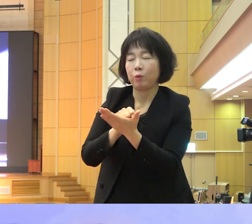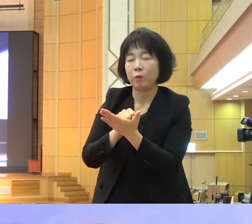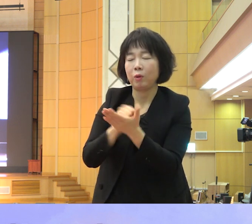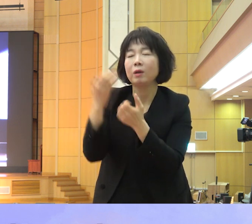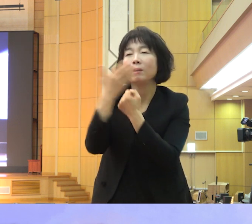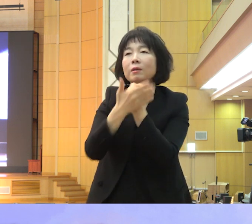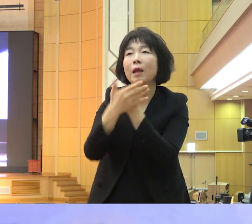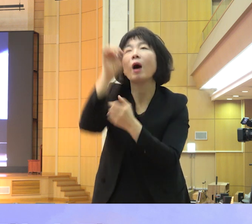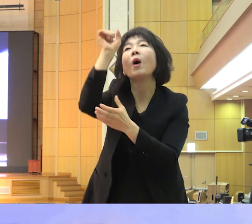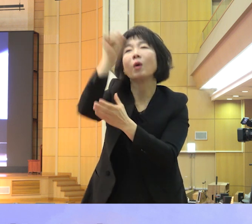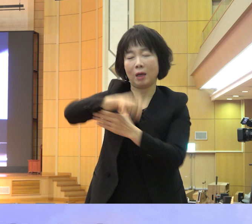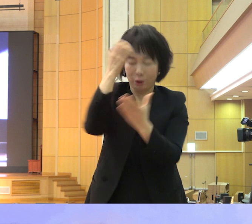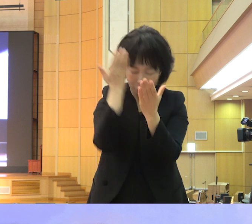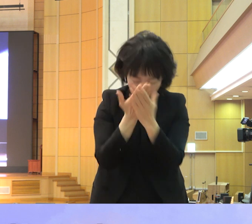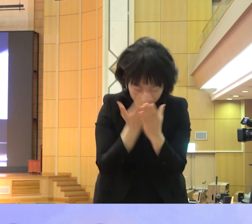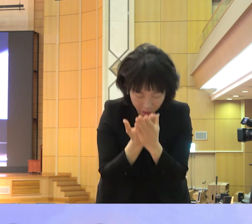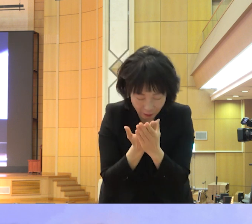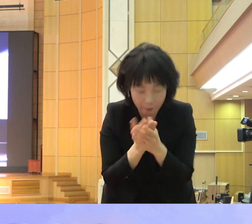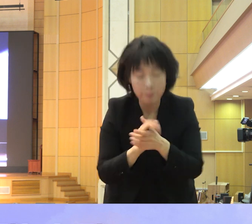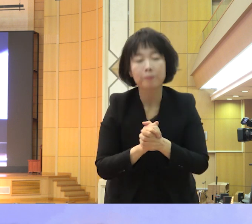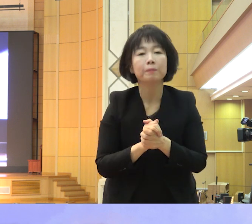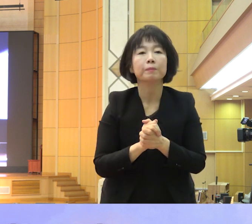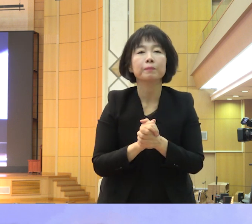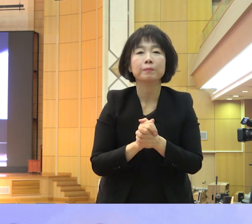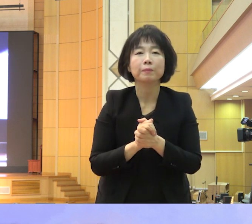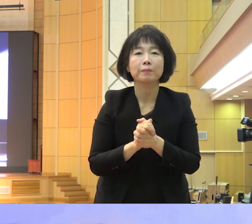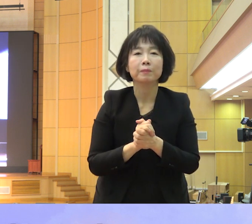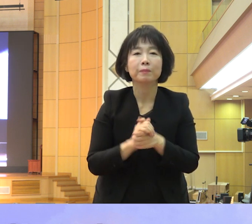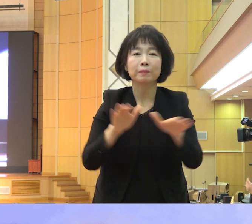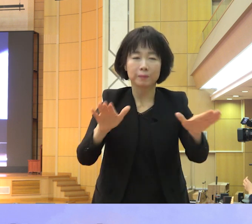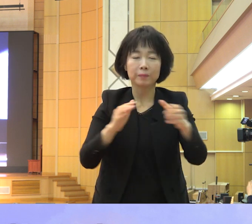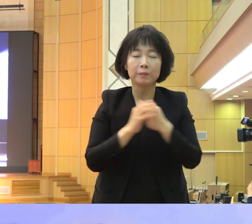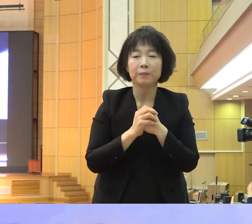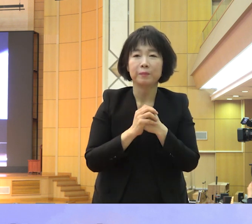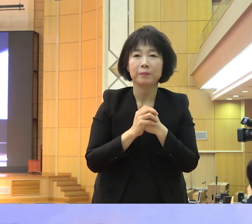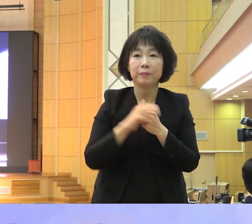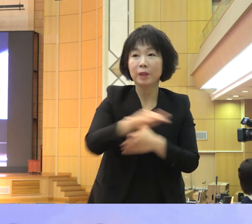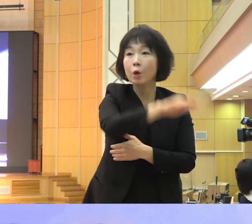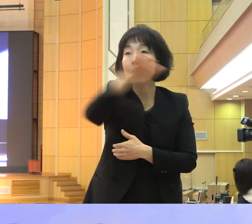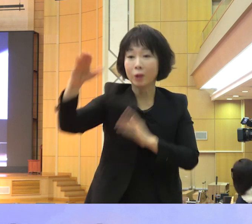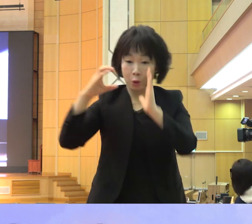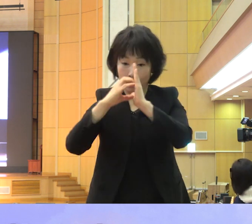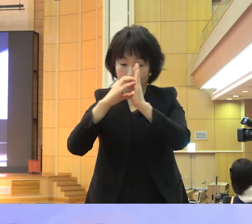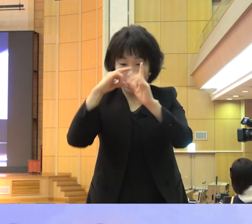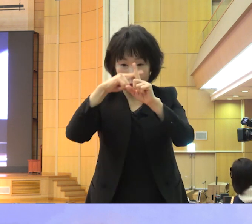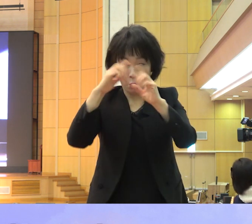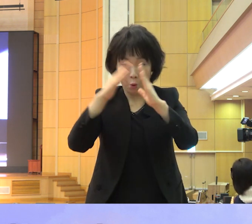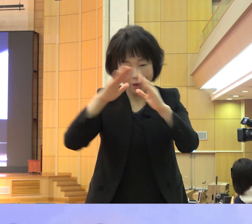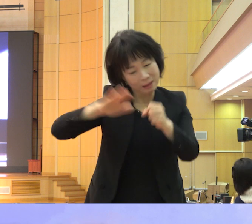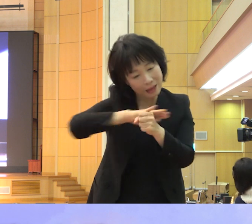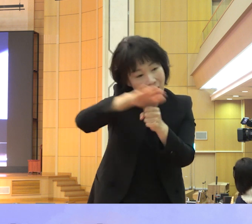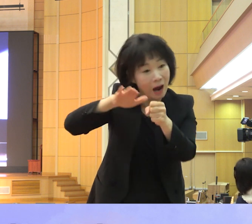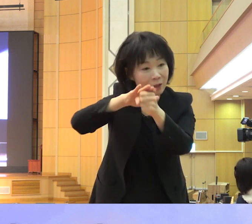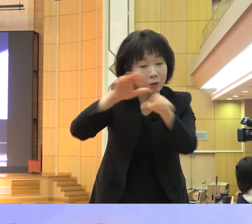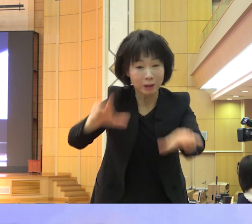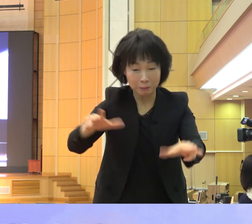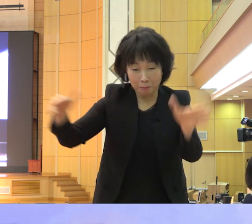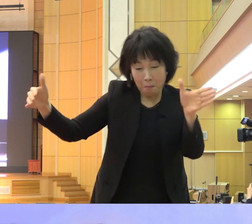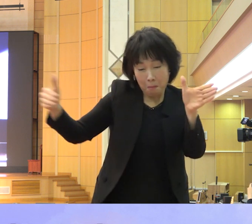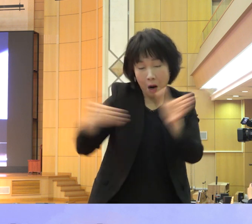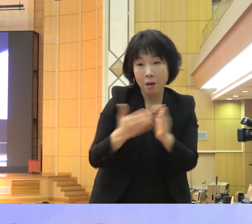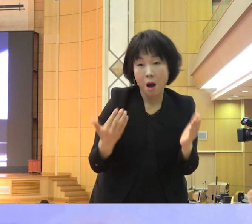있도록 은총을 베풀어 주시옵소서. 아버지 하나님, 우리 녹산교회를 사랑하시사 이와